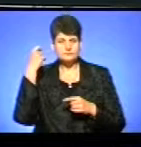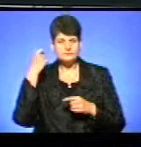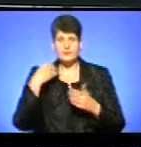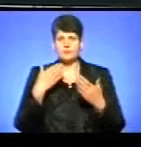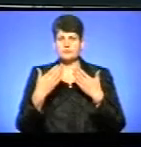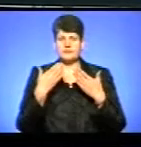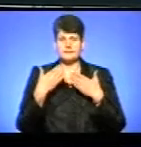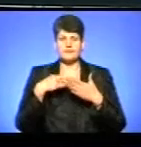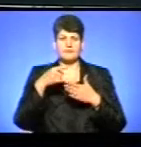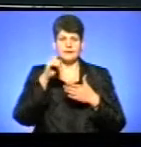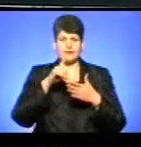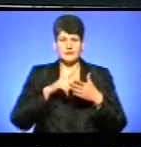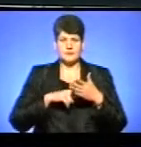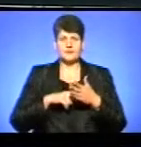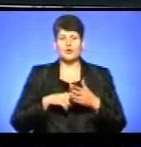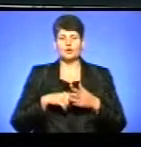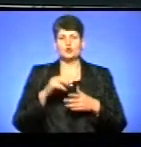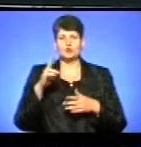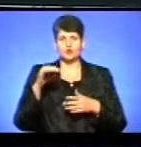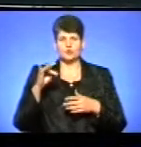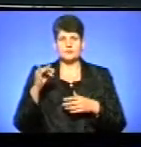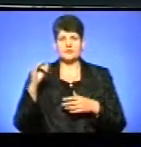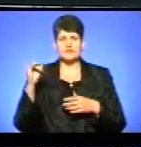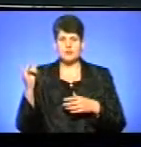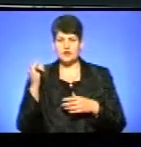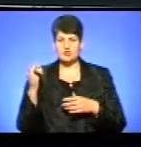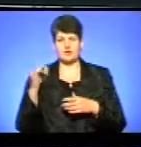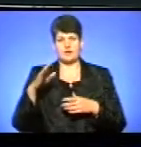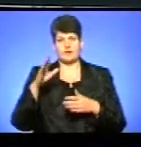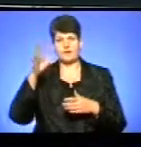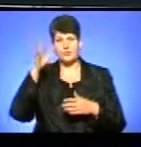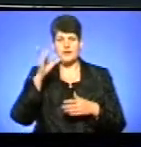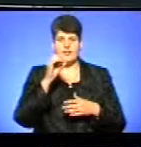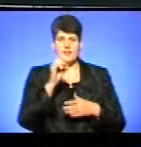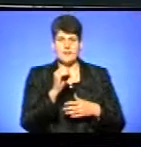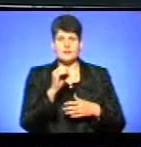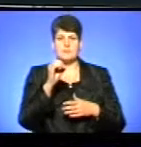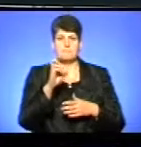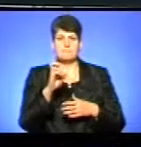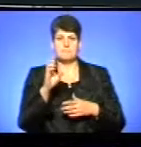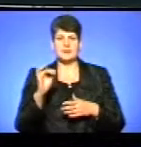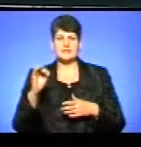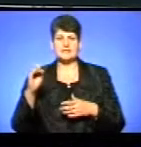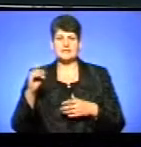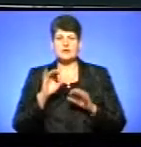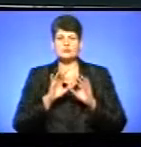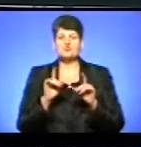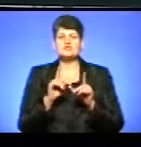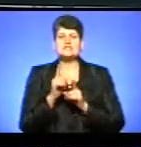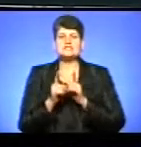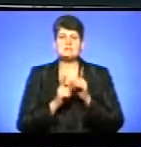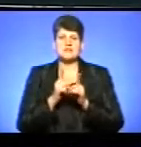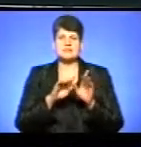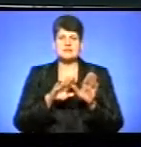із релігієзнавцем, доктором історичних наук Елою Бестрицькою. Вона розповіла, що зміниться для українських церков